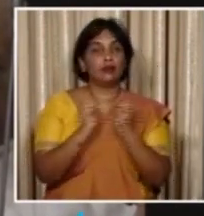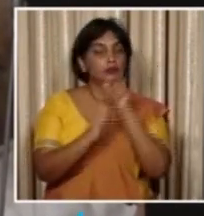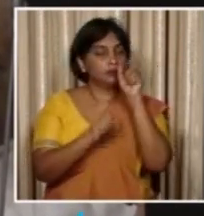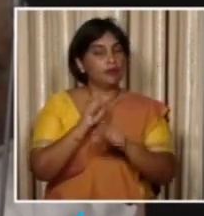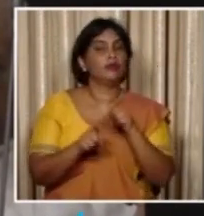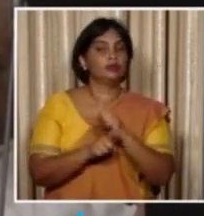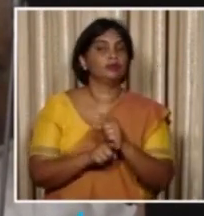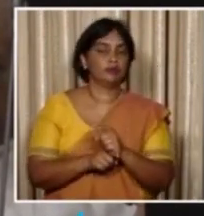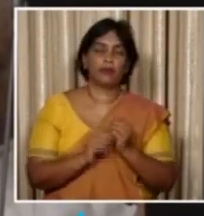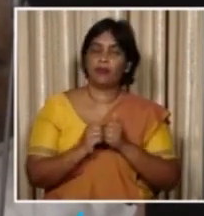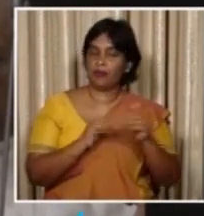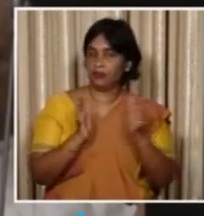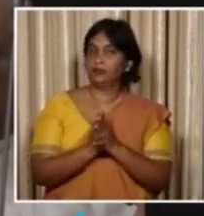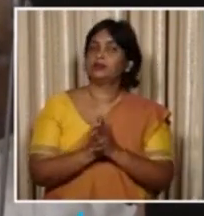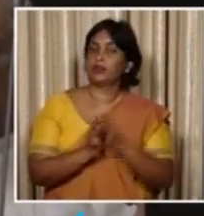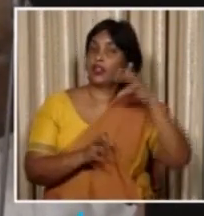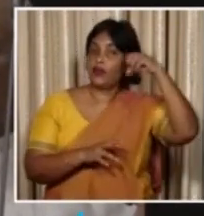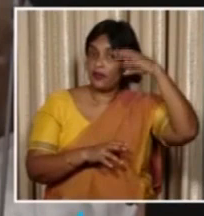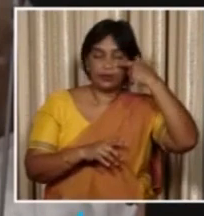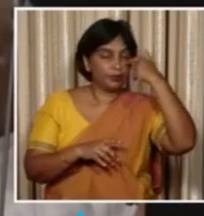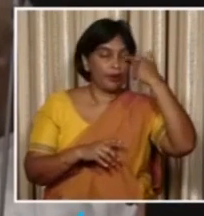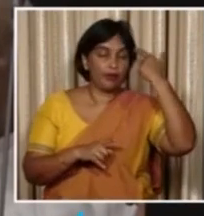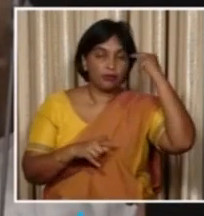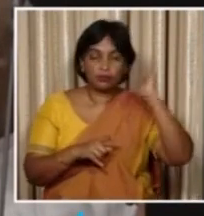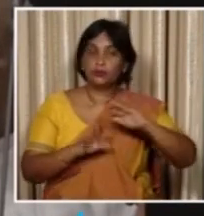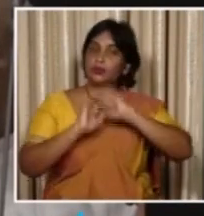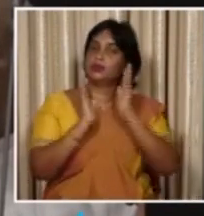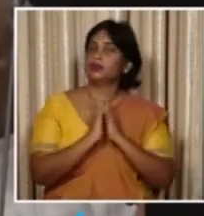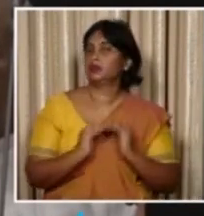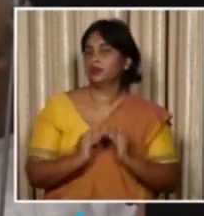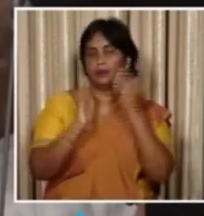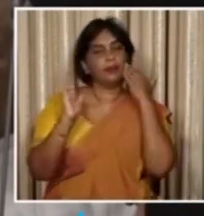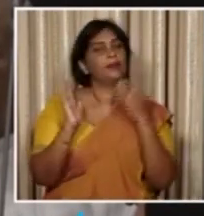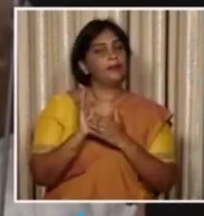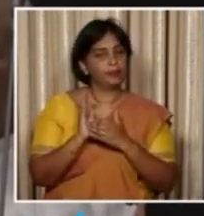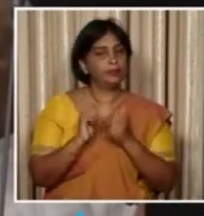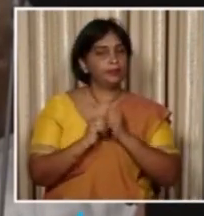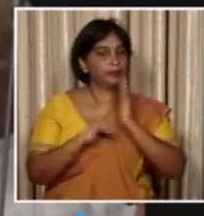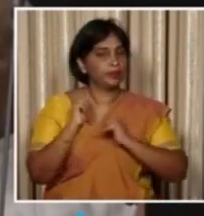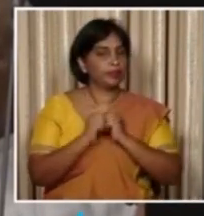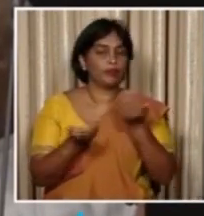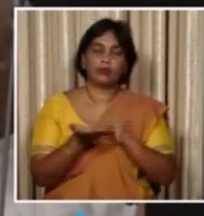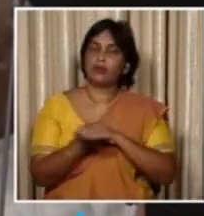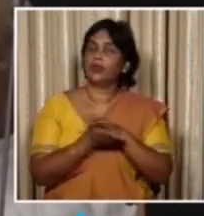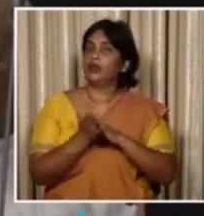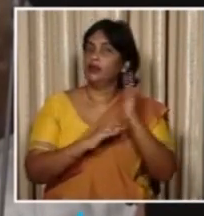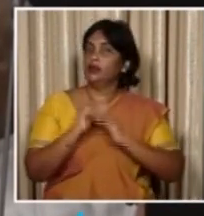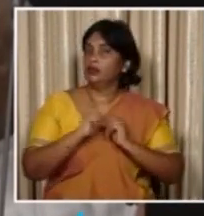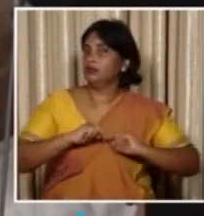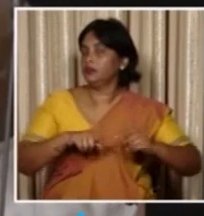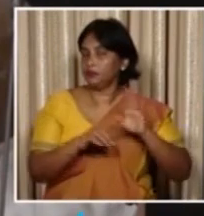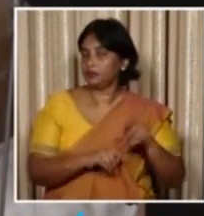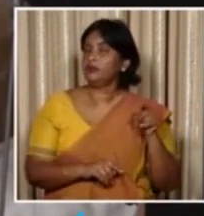දී අතරට එනවා. විදුලි බල ශ්‍රේෂ්ඨයේ සමස්ත වර්ධනය අනුමුණ කරගෙන සිදු කළ යුතු ප්‍රතිසංස්කරණ ක්‍රියාත්මක